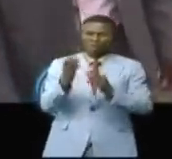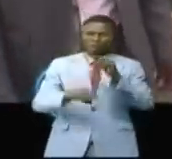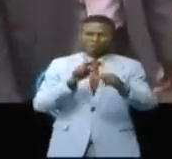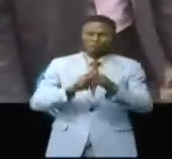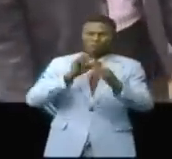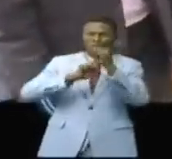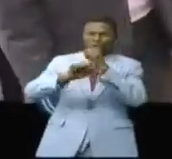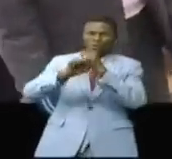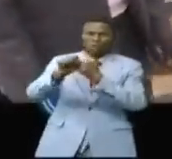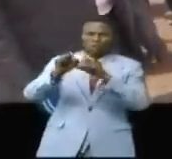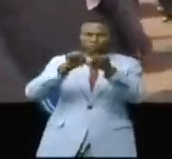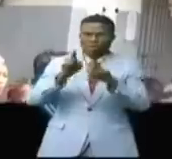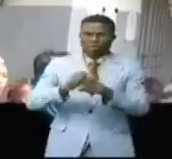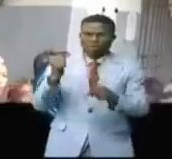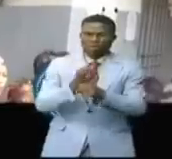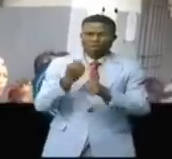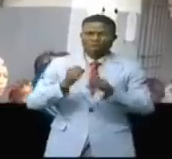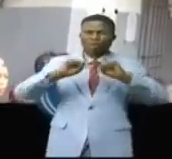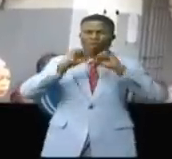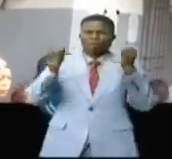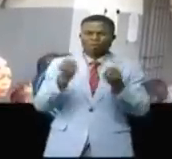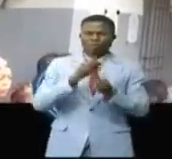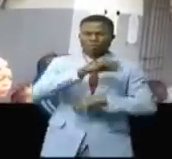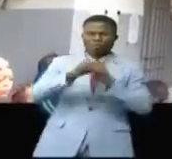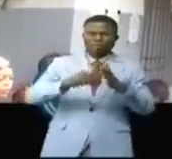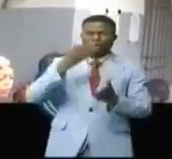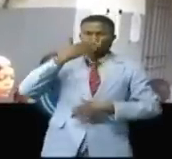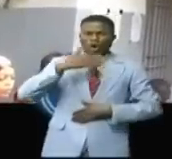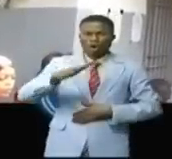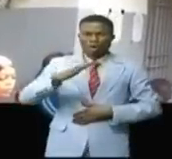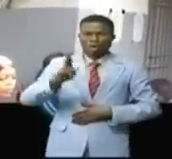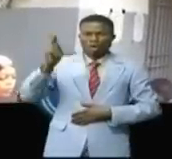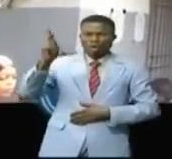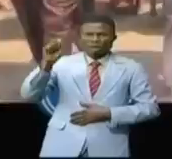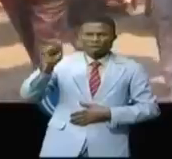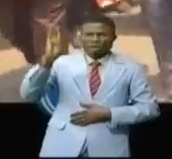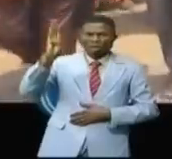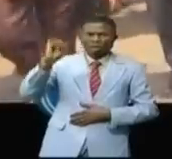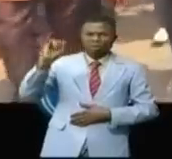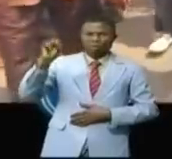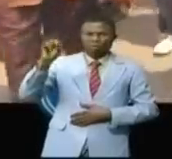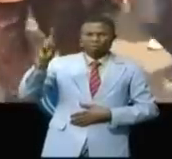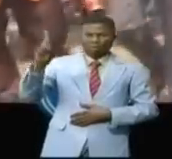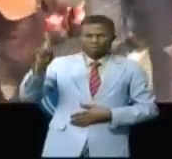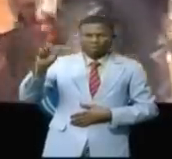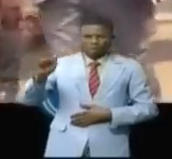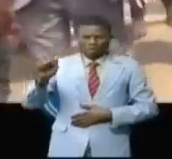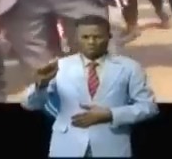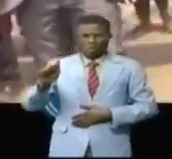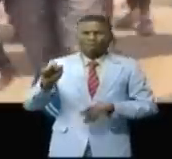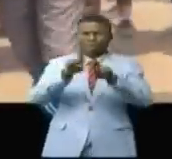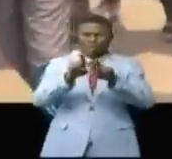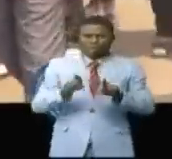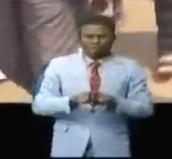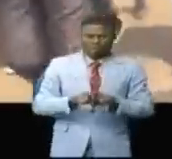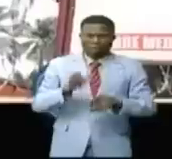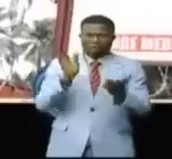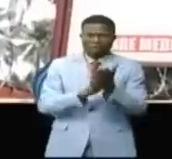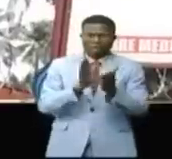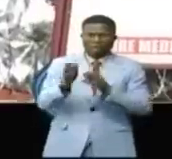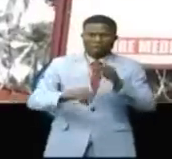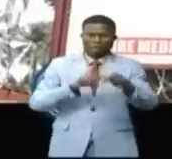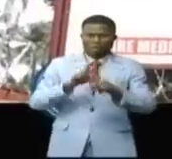promotion et de service social du centre médical de cabinda dans la combe de lingwala en passant par l'institut national